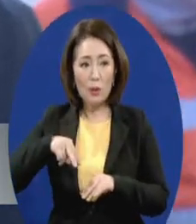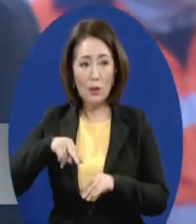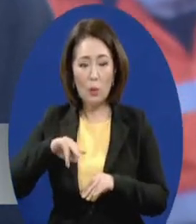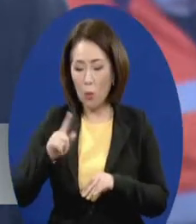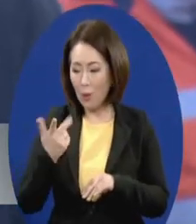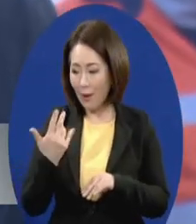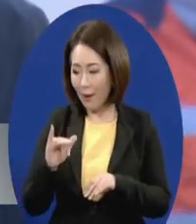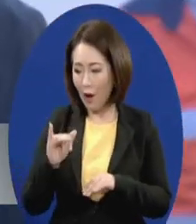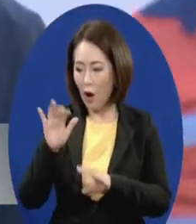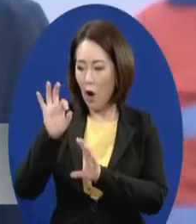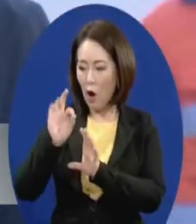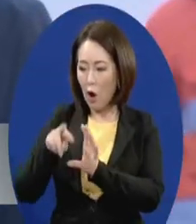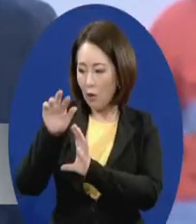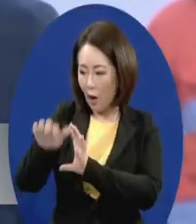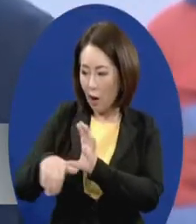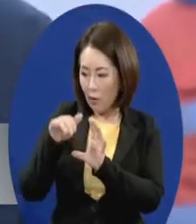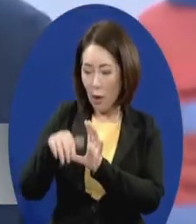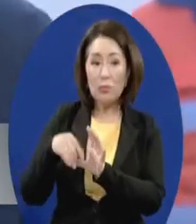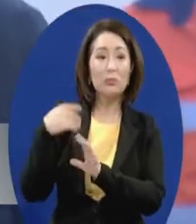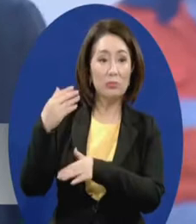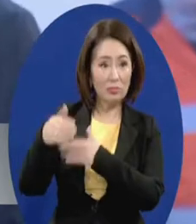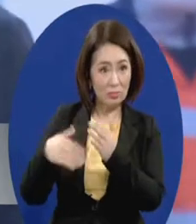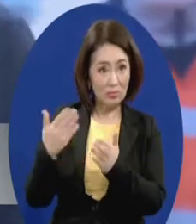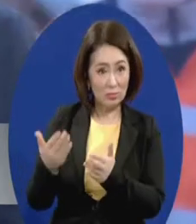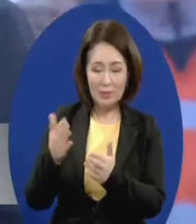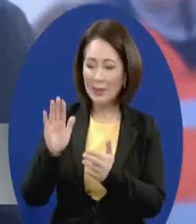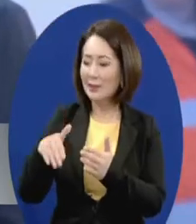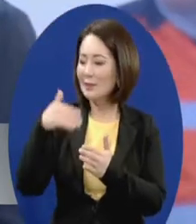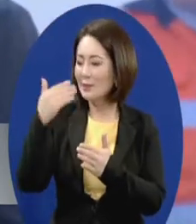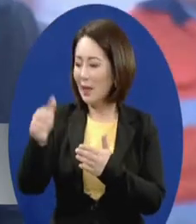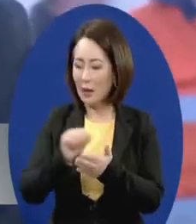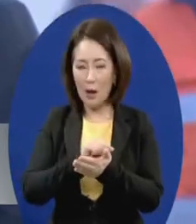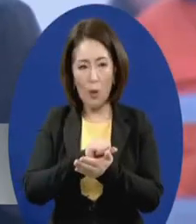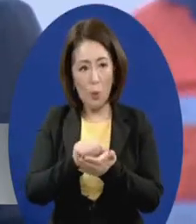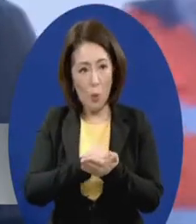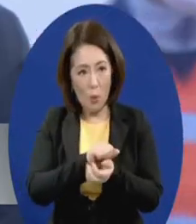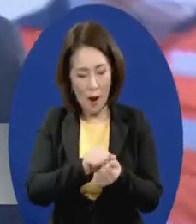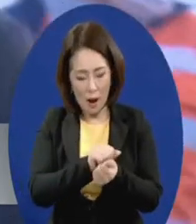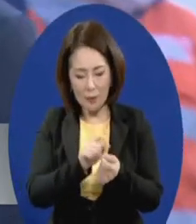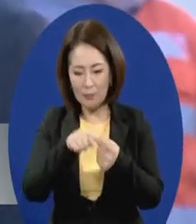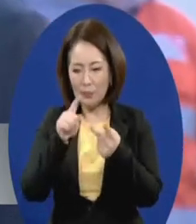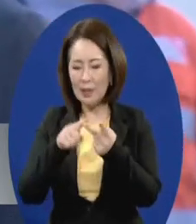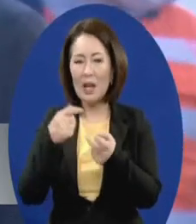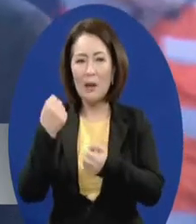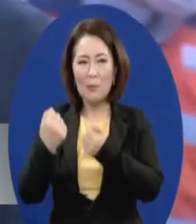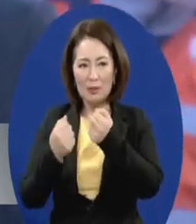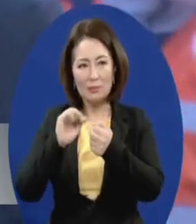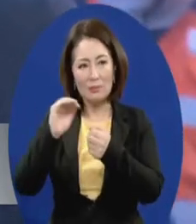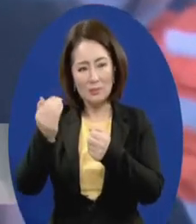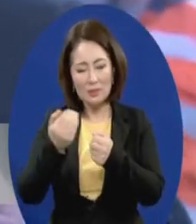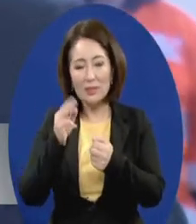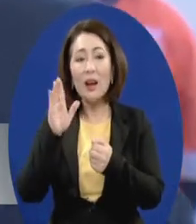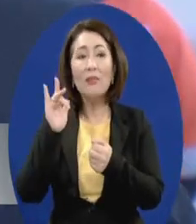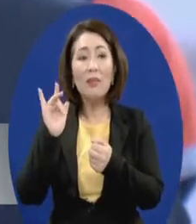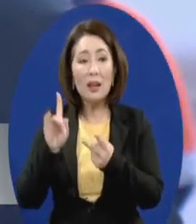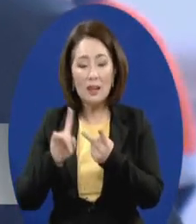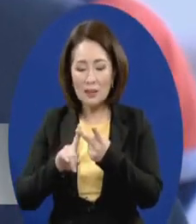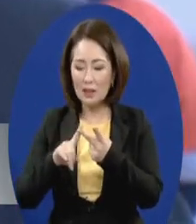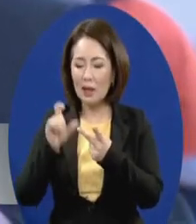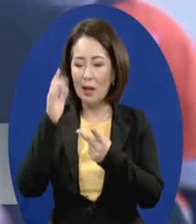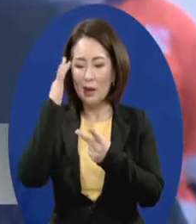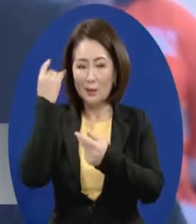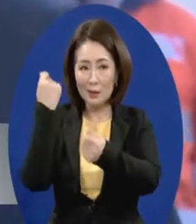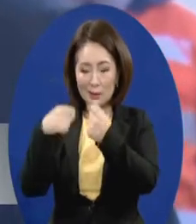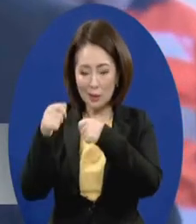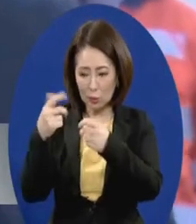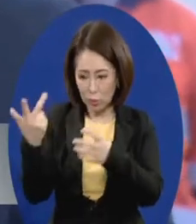л бид яваад байгаа байхгүй юу? Олборсныга дараа угаан, тээвэрлэл нь хилийн үнээр экспортын бодлого явах хэрэгтэй. Цогцоор явах хэрэгтэй. Тэгжээж